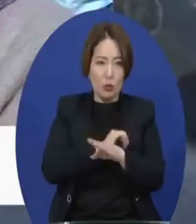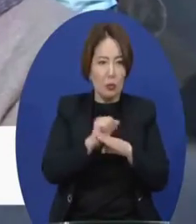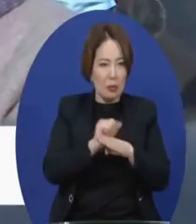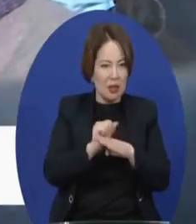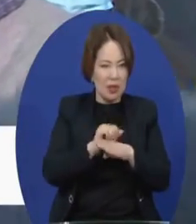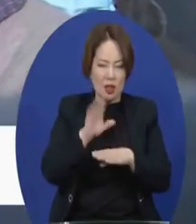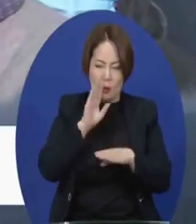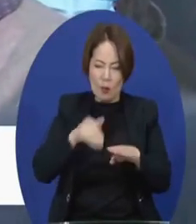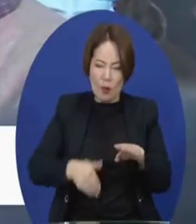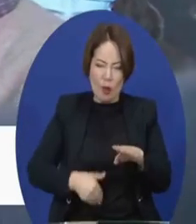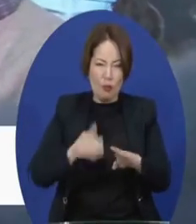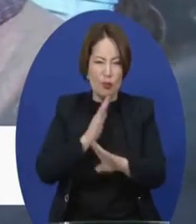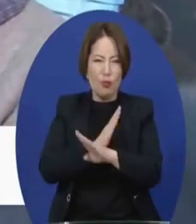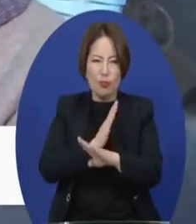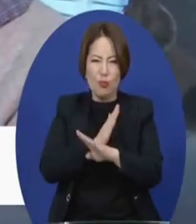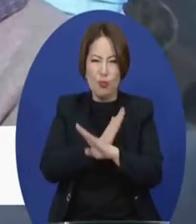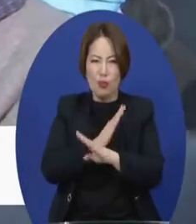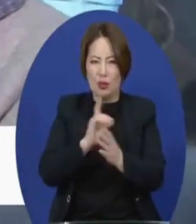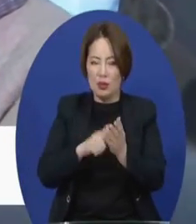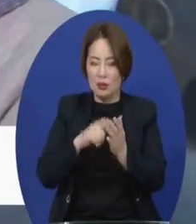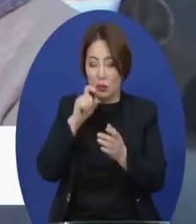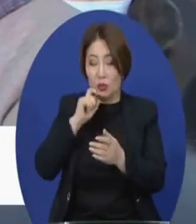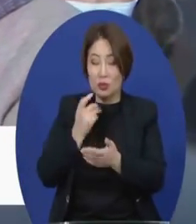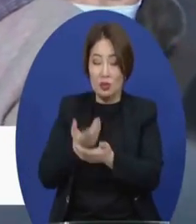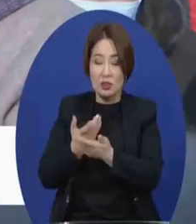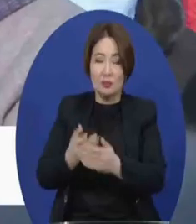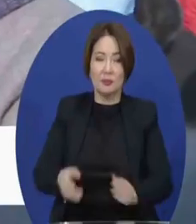өсгөлөнгөө зогсоохыг хүссэн юм аа. Шууд цуцлах энэ